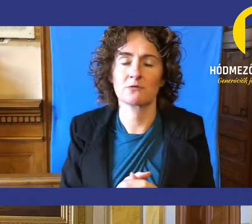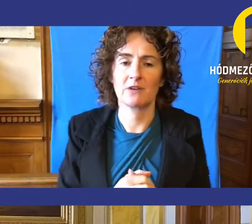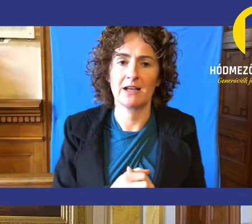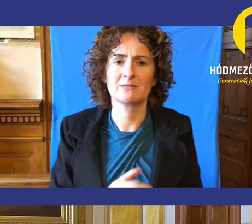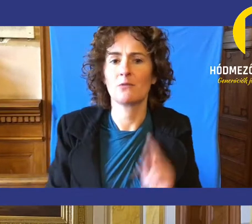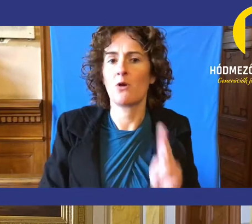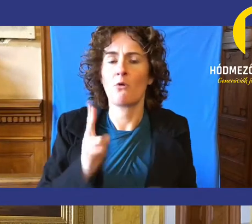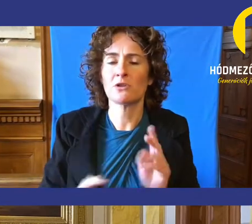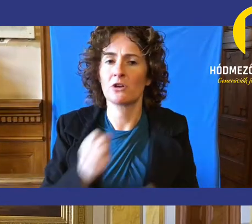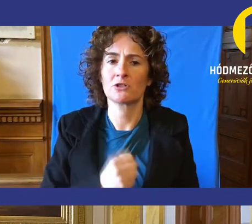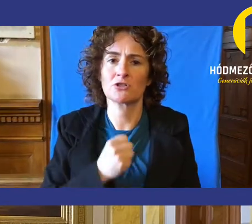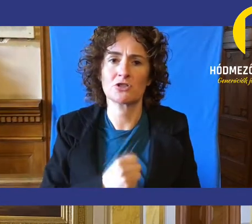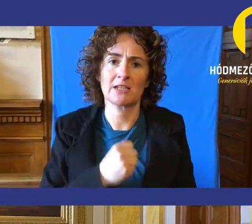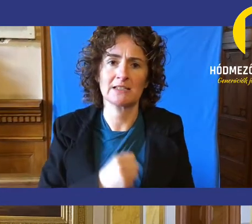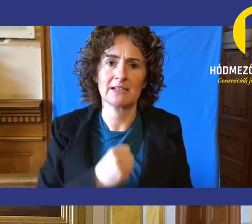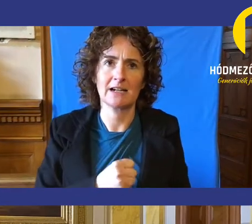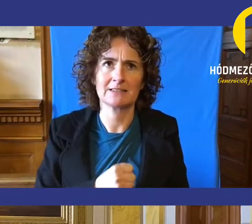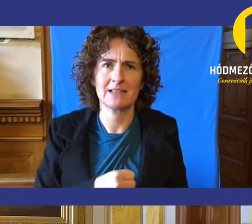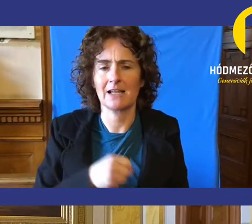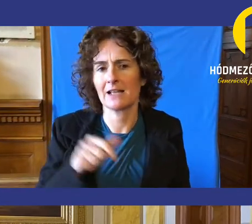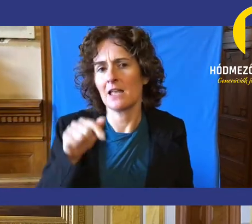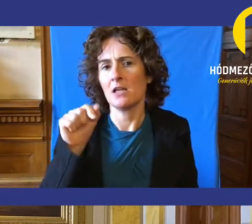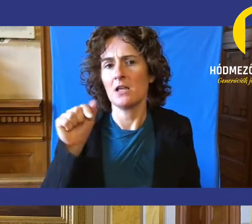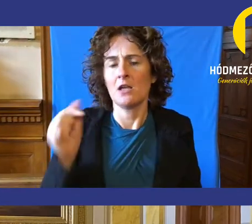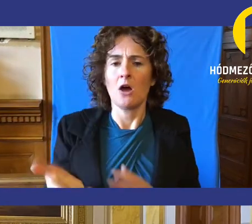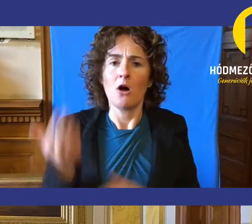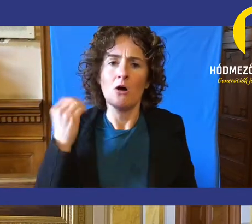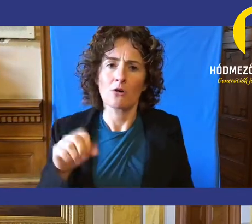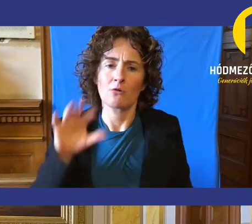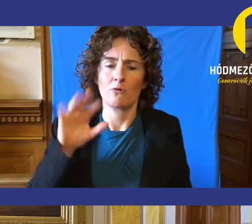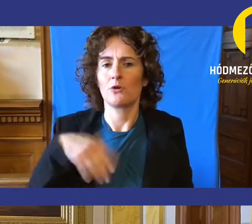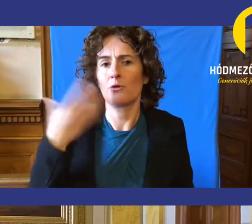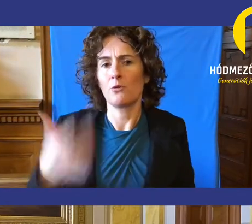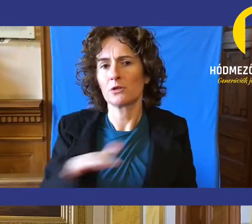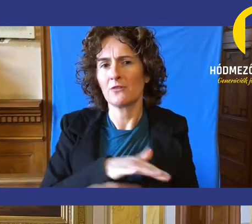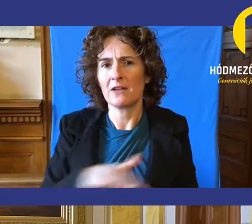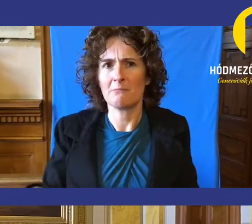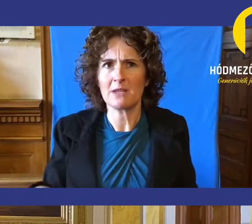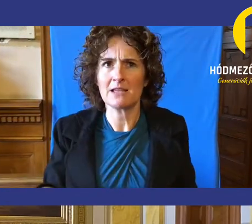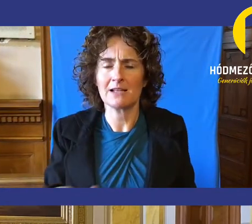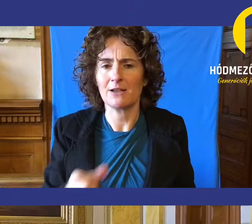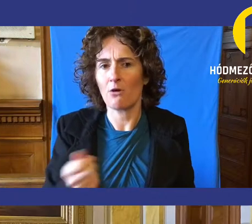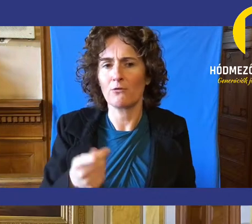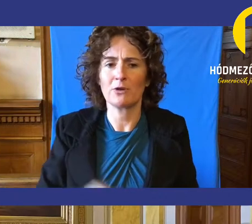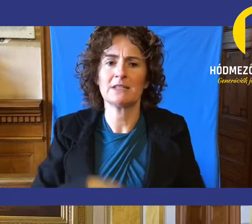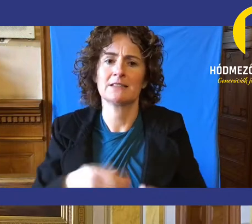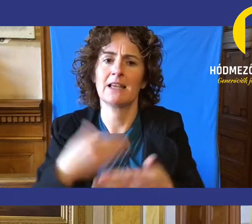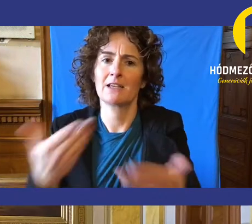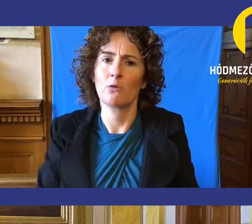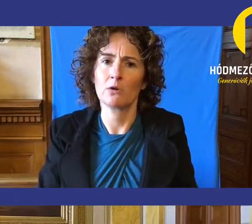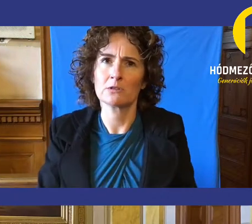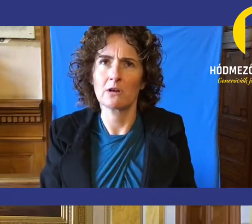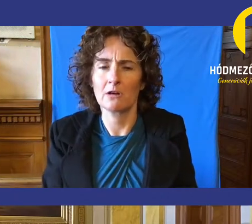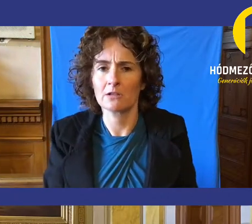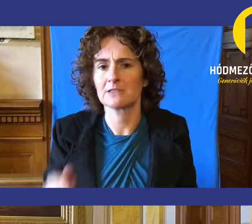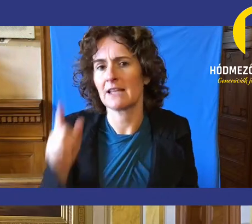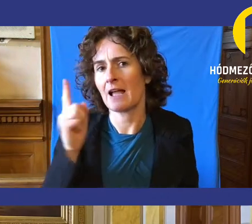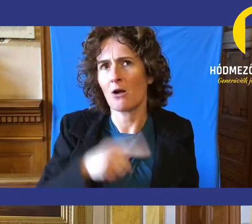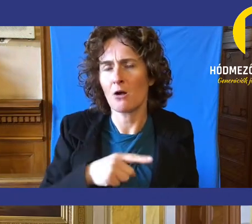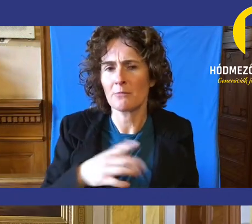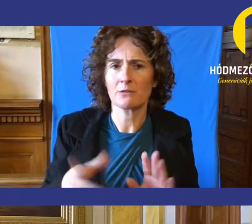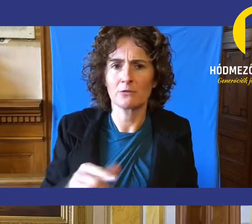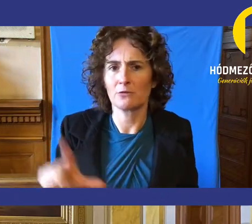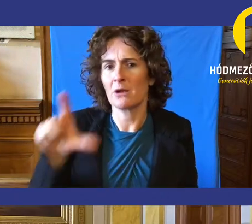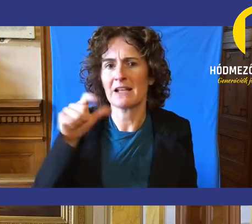úgy tetszik. Akkor 50 millióra odaadtak valamit, amit még a többségi tulajdonossal kötött szerződésben is legalább 200 milliót ért